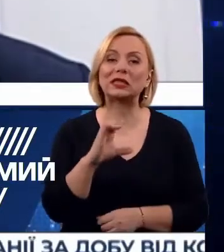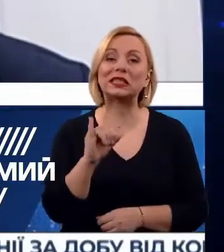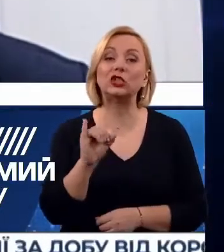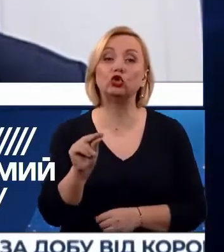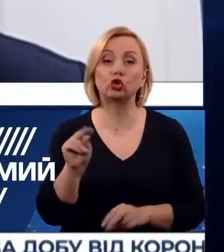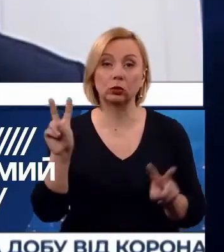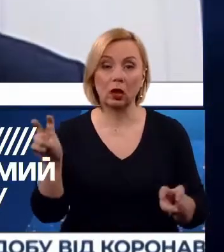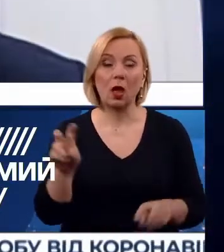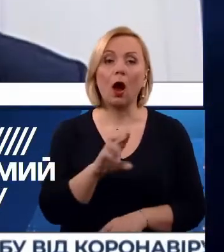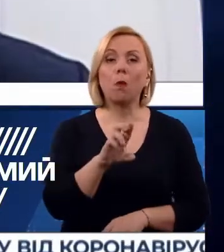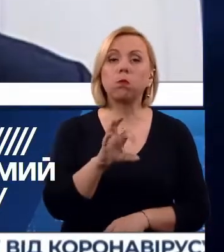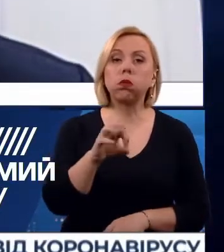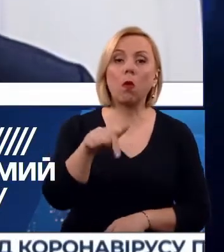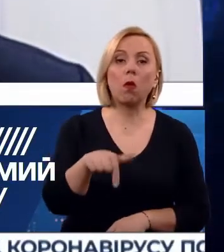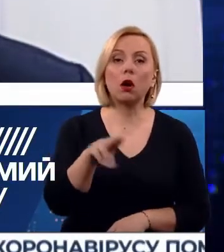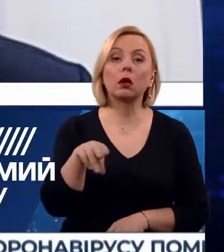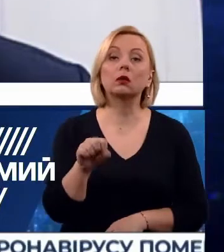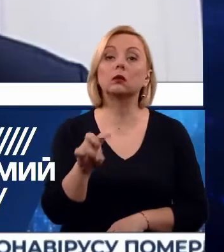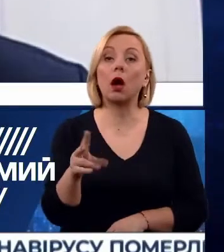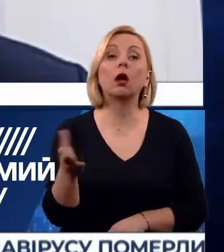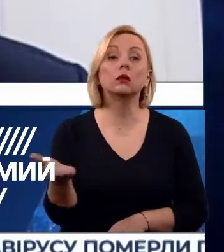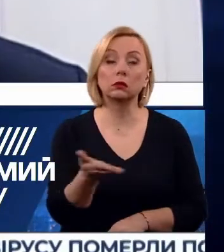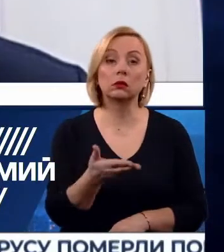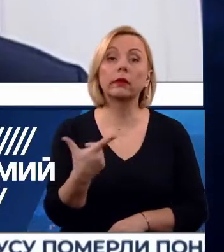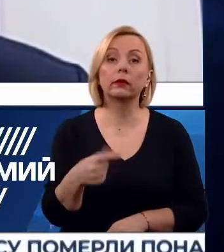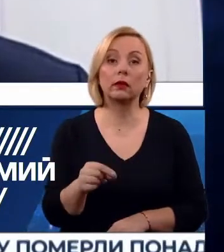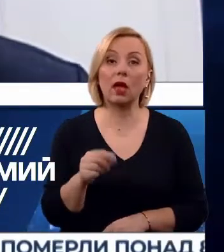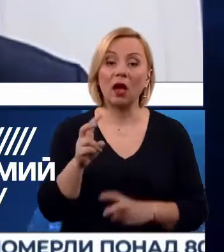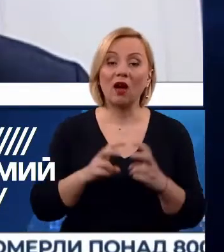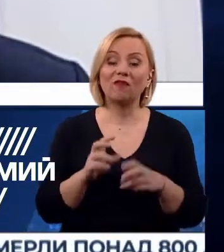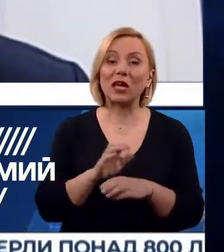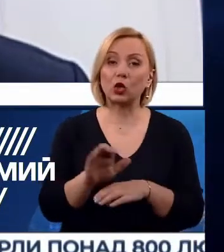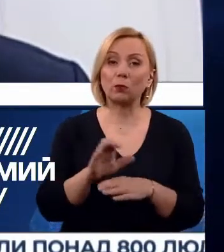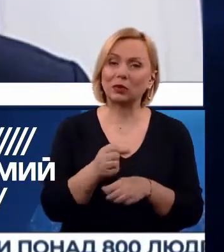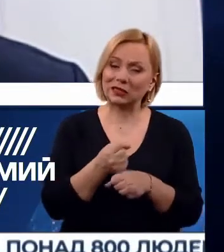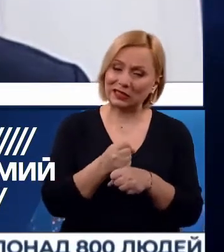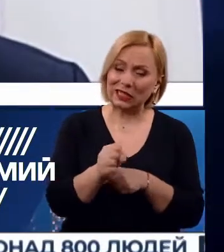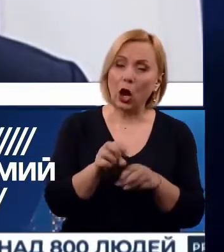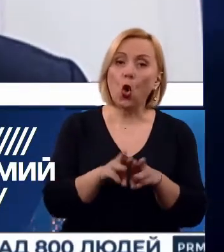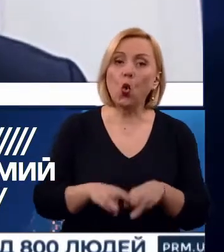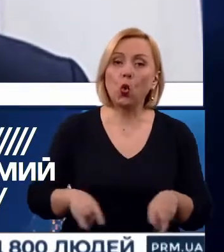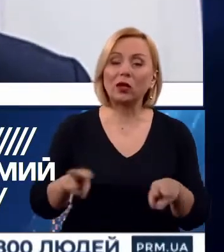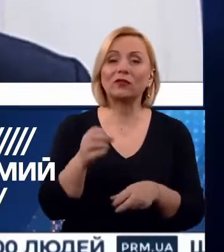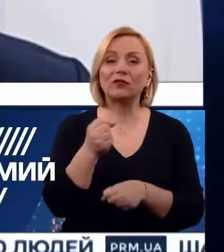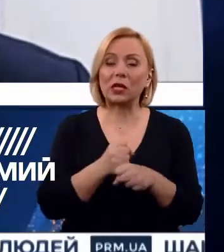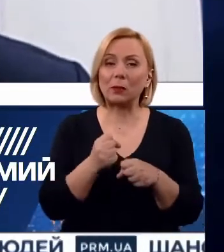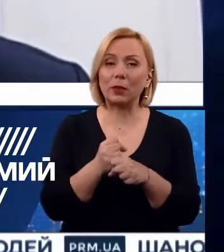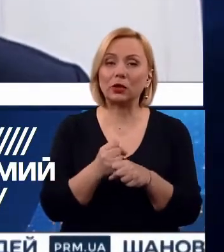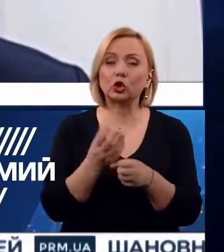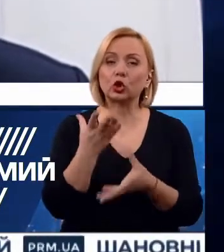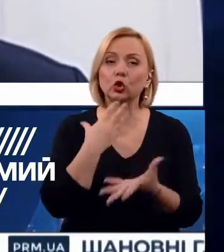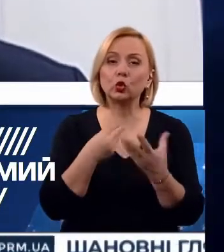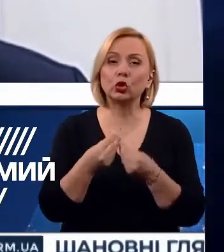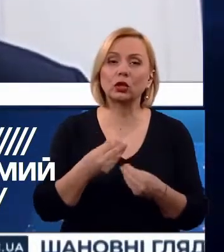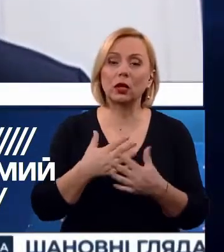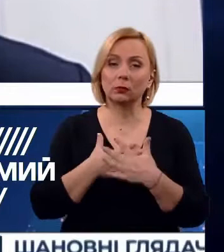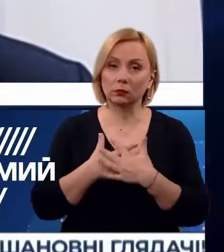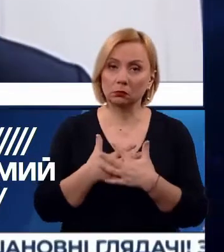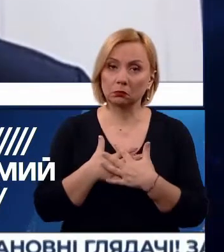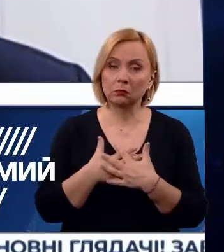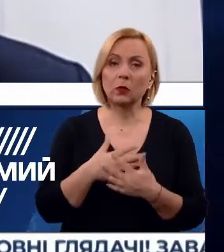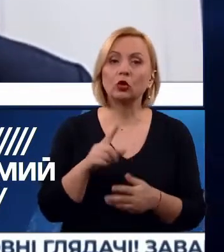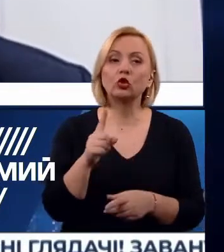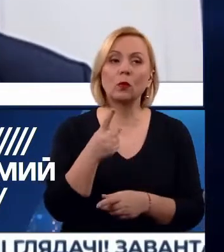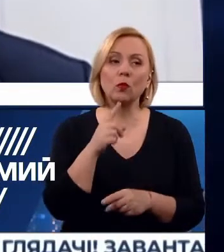Богдан, де всі інші виробники, чому вони зараз не змушені урядом виробляти апарати штучної вентиляції легень? Чому ми спостерігаємо